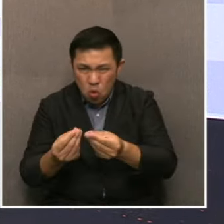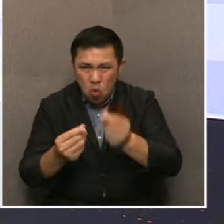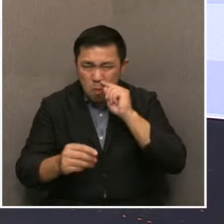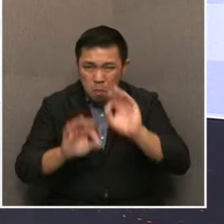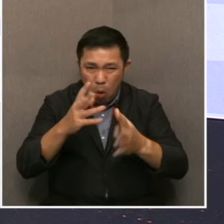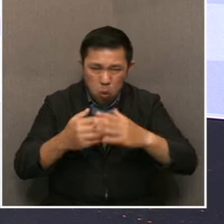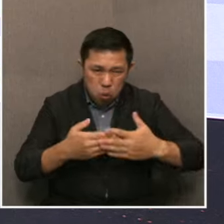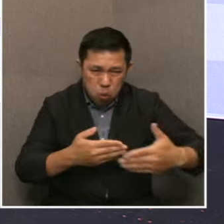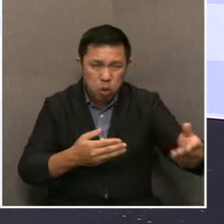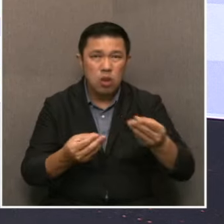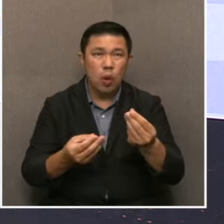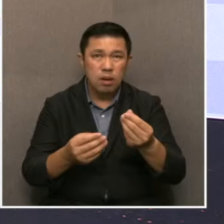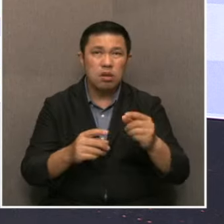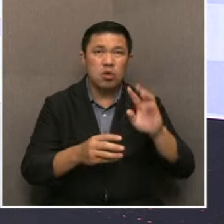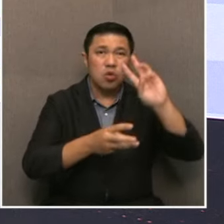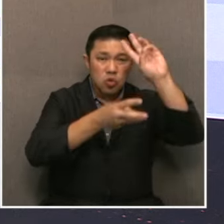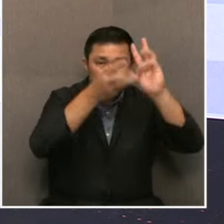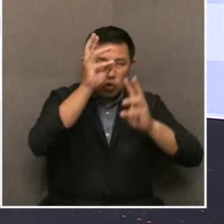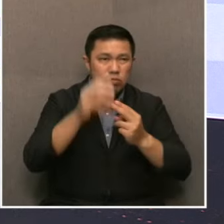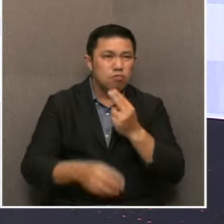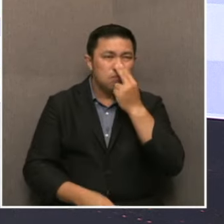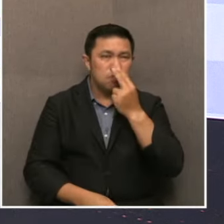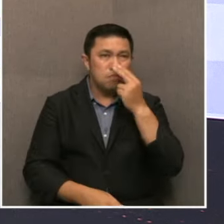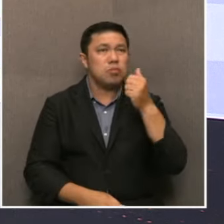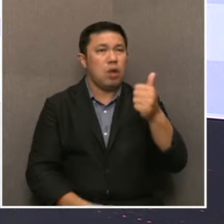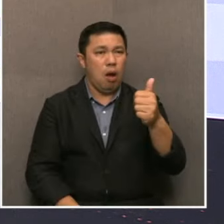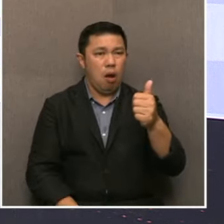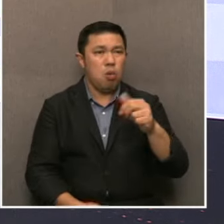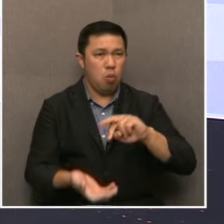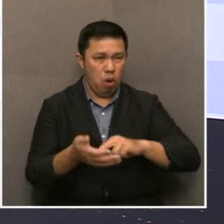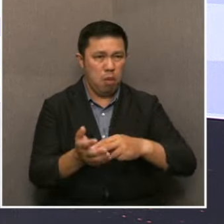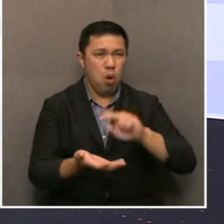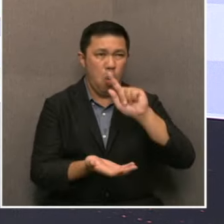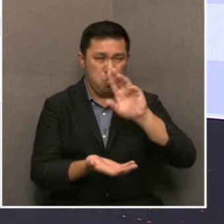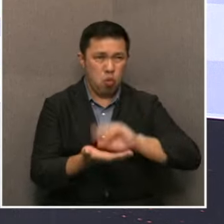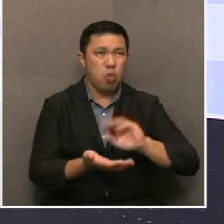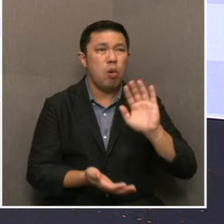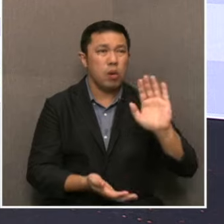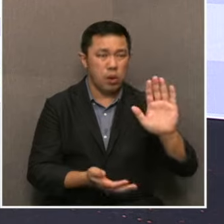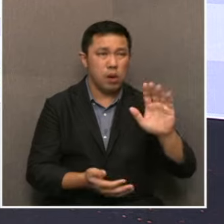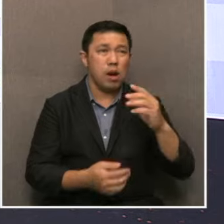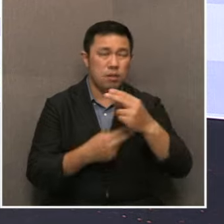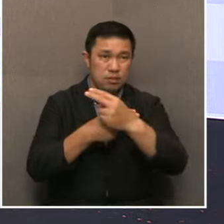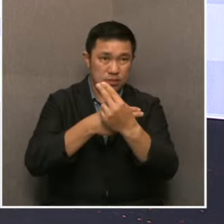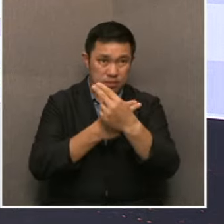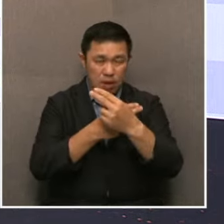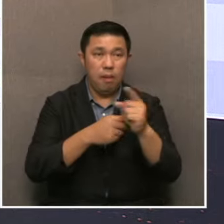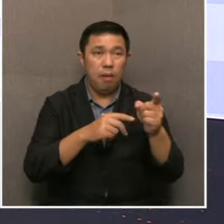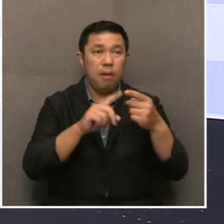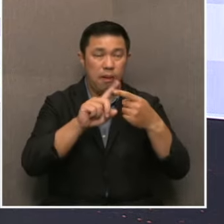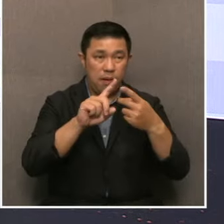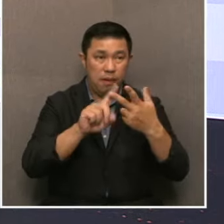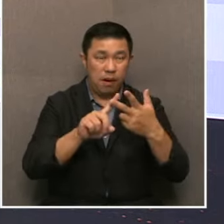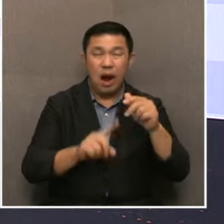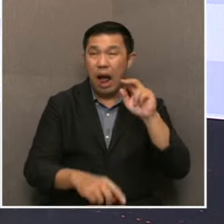แล้วก็ยังเช็คค่าฝุนละอองในพื้นที่ได้ด้วยเหมือนกันนะครับอันนี้เป็นข้อมูลที่ได้หลักๆเลยนะครับจาก T 2นอกจากนี้นอกจากเรื่องน้ำ